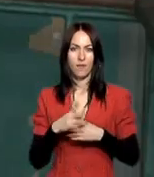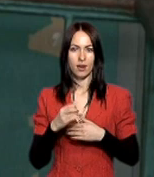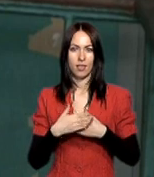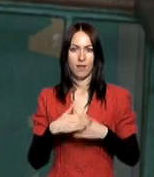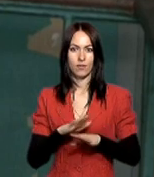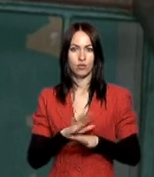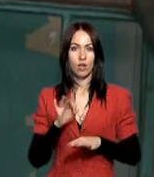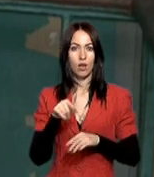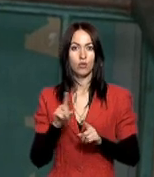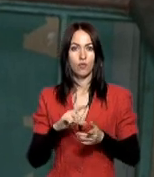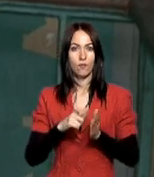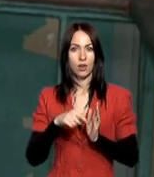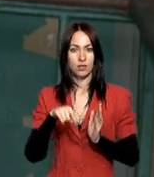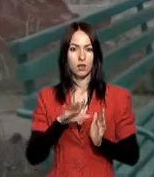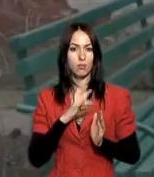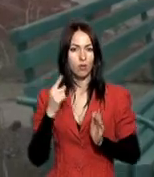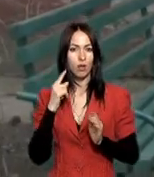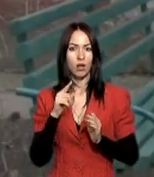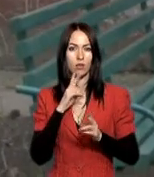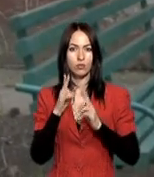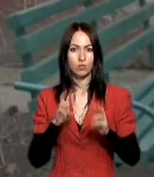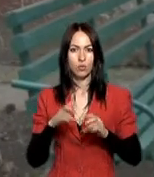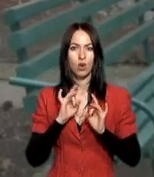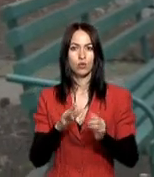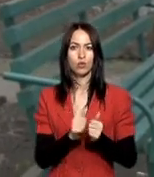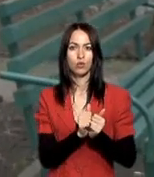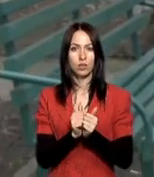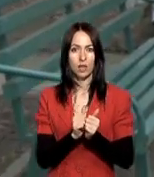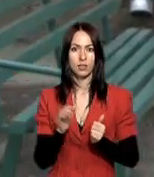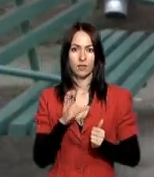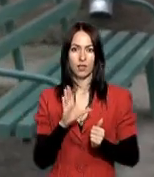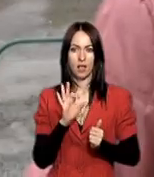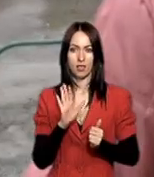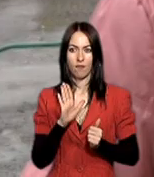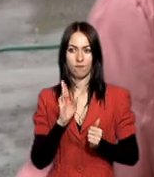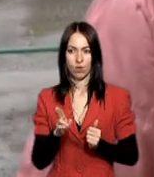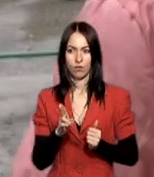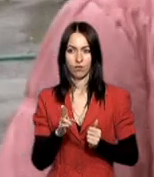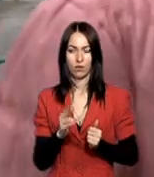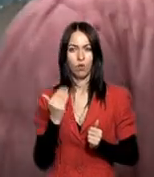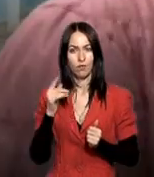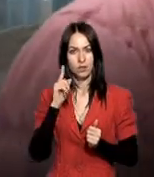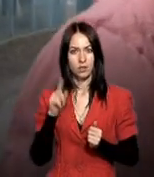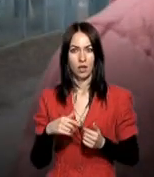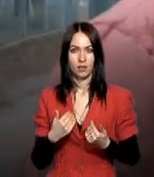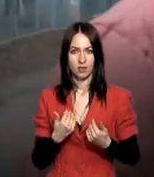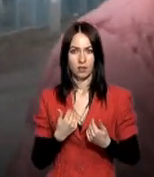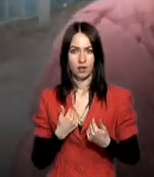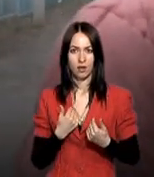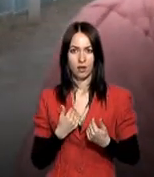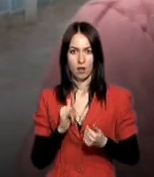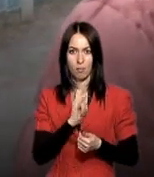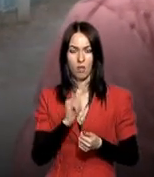відчиняє. Про те, що у квартирі було чутно скавчання собаки, розповіла сусідка Світлана Вовк. Ви знаєте, я якраз полівала